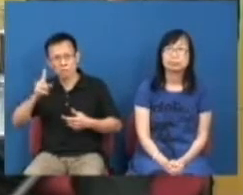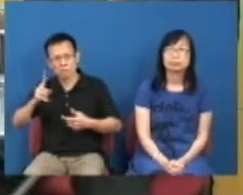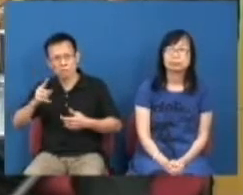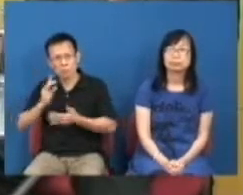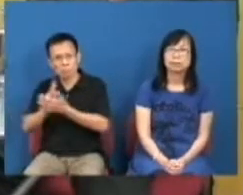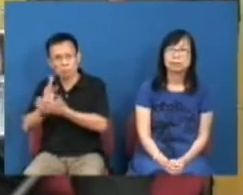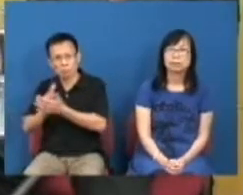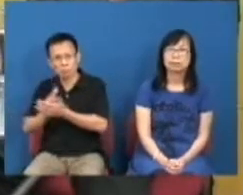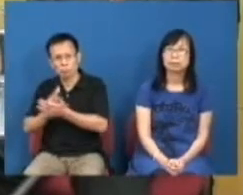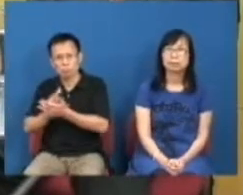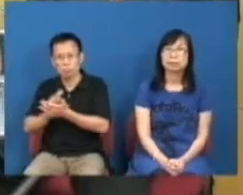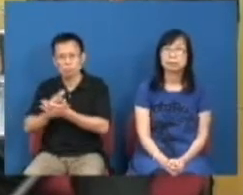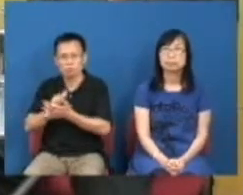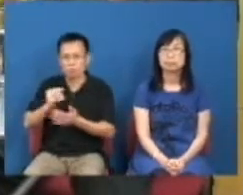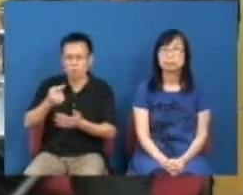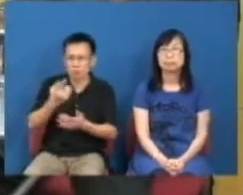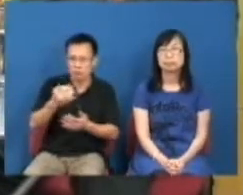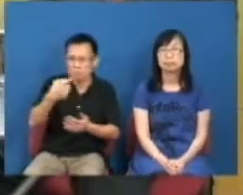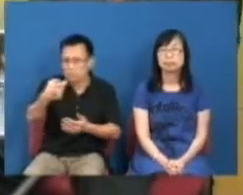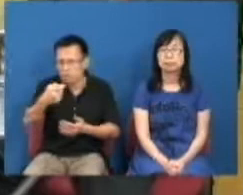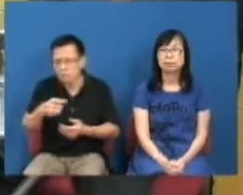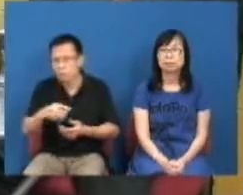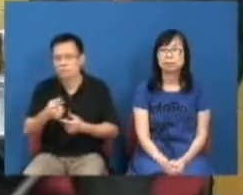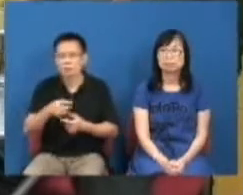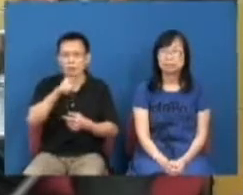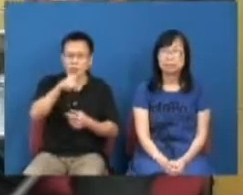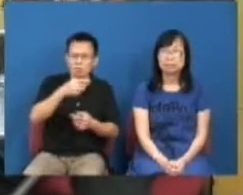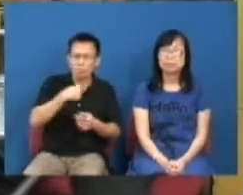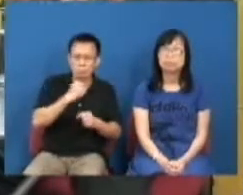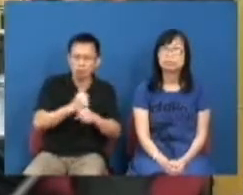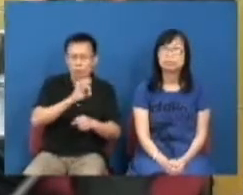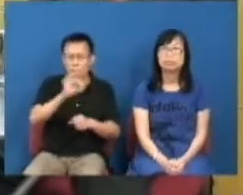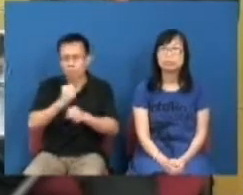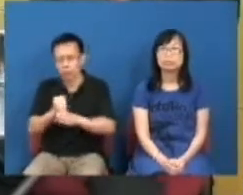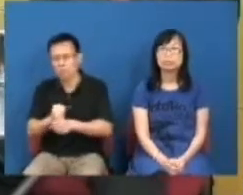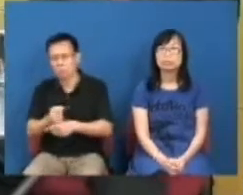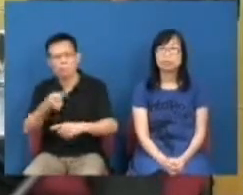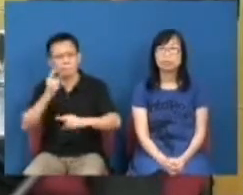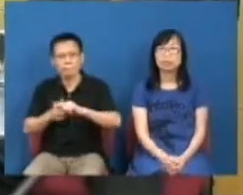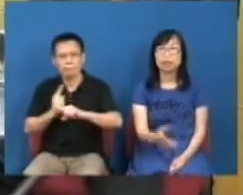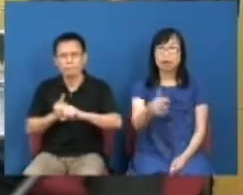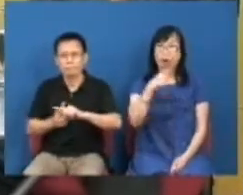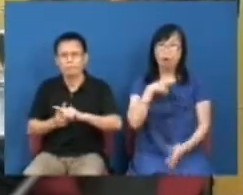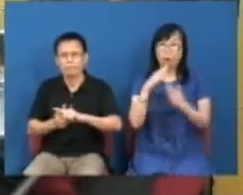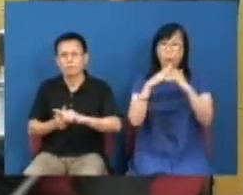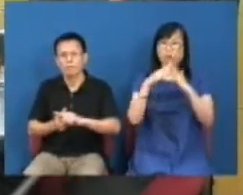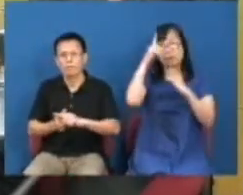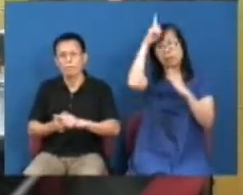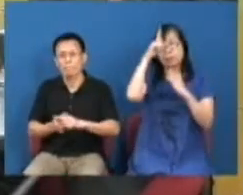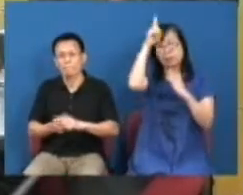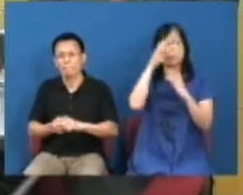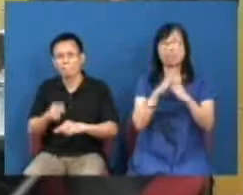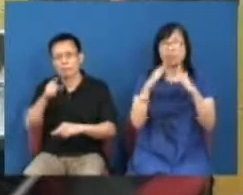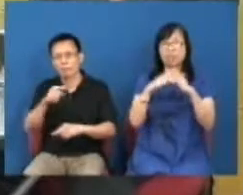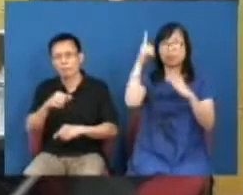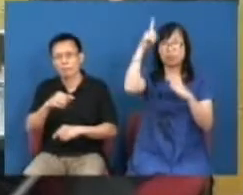你爭我幾多錢，我話唔係。啊，應該做呢啲嘢，你冇做，諸如此類，好實質嘅。 係咯， 我住樓上。 你住 我住樓